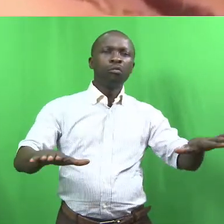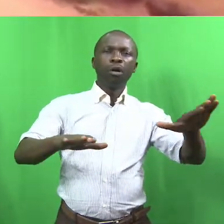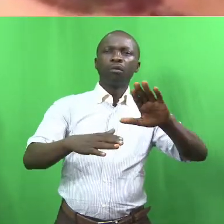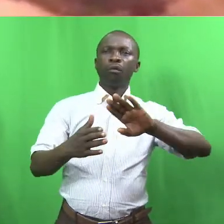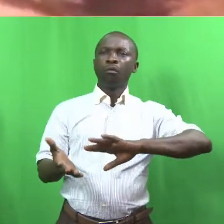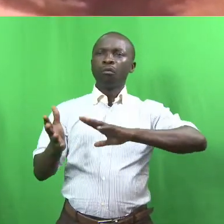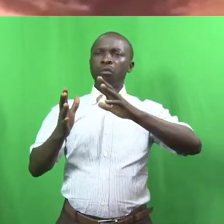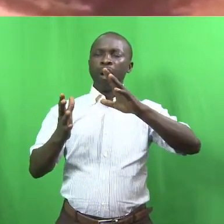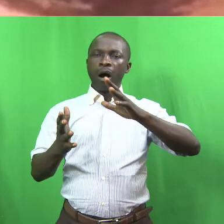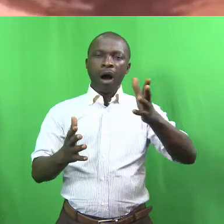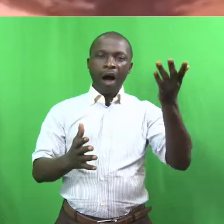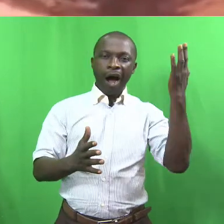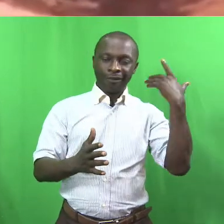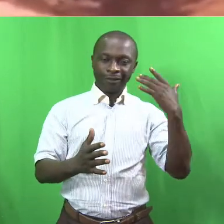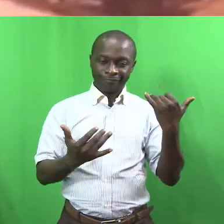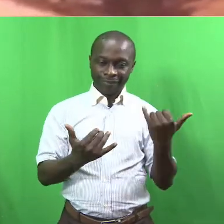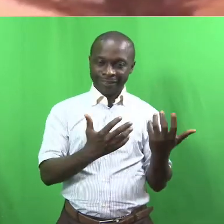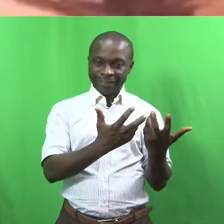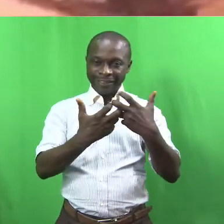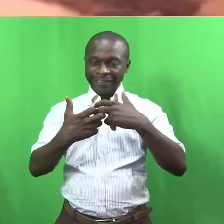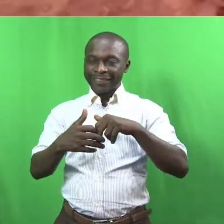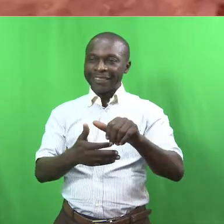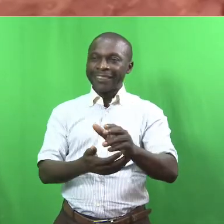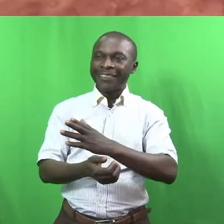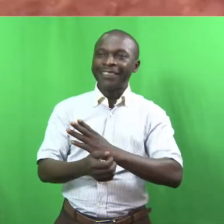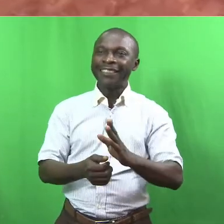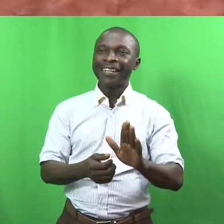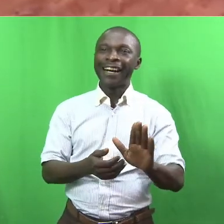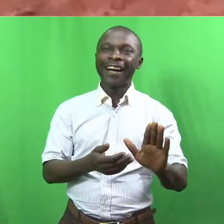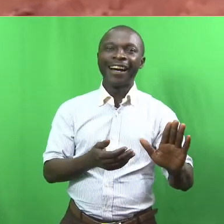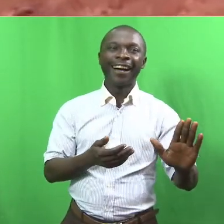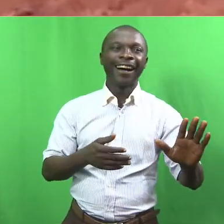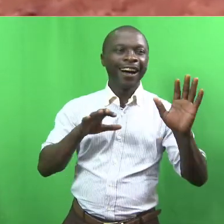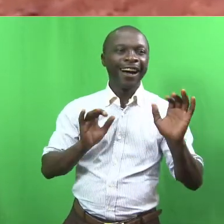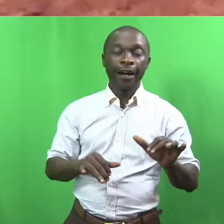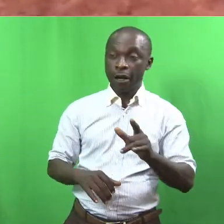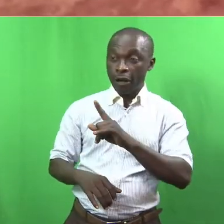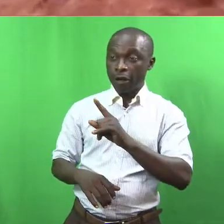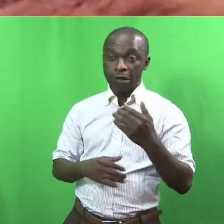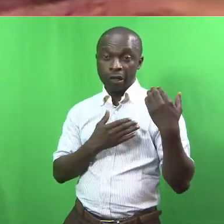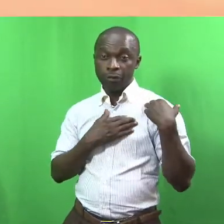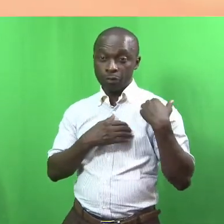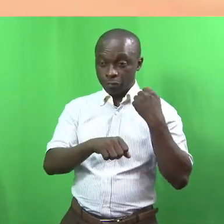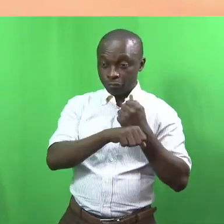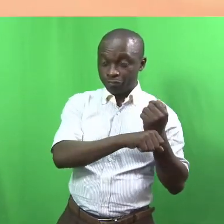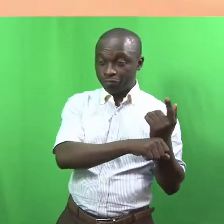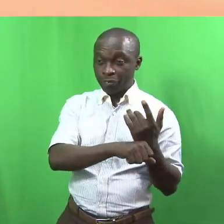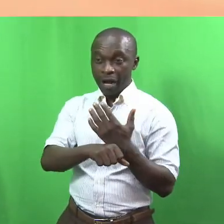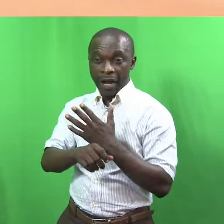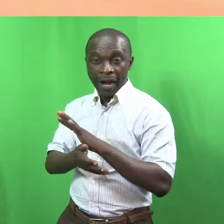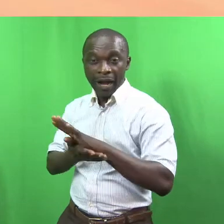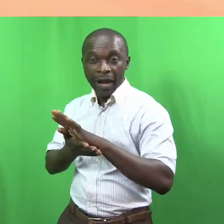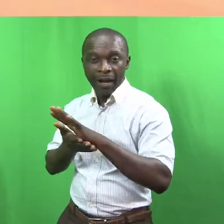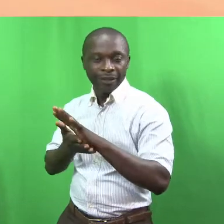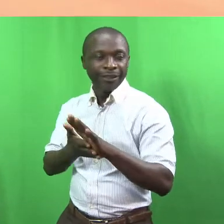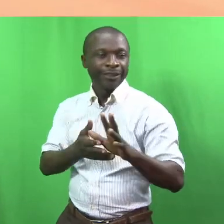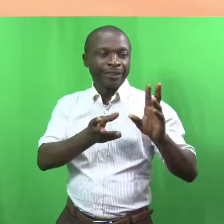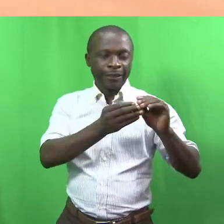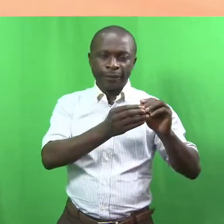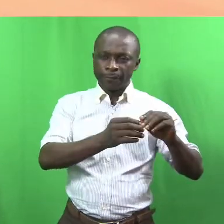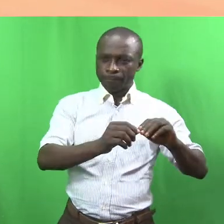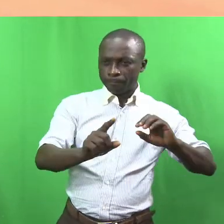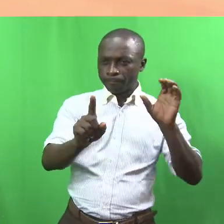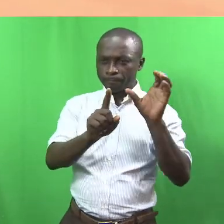son trajet, elle a instruit à l'entreprise en charge des travaux de prendre en compte les recommandations du préfet Yaoundé à l'instar du respect du